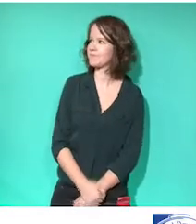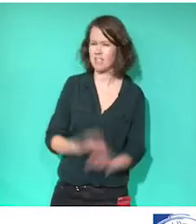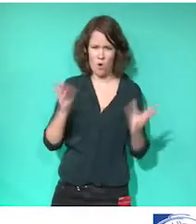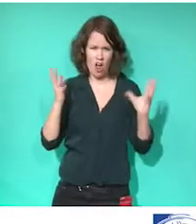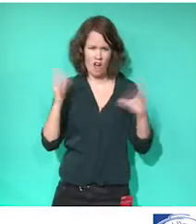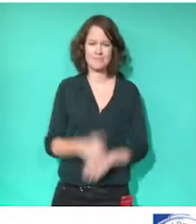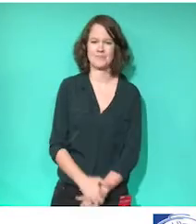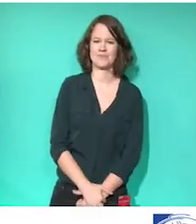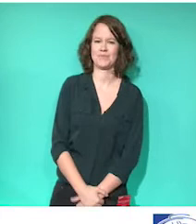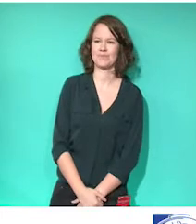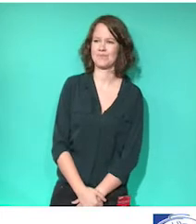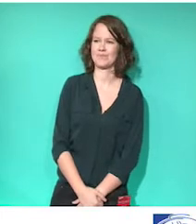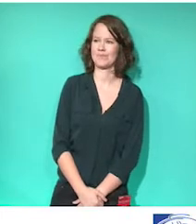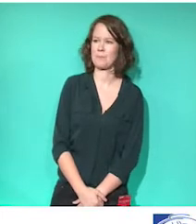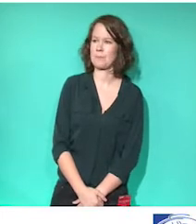Ouais.